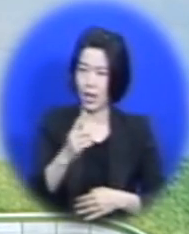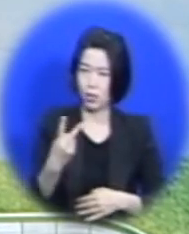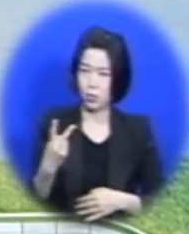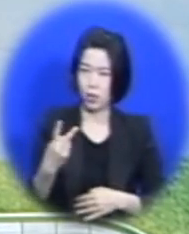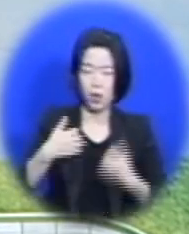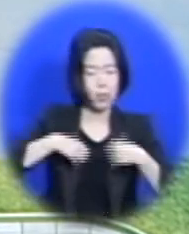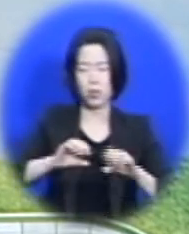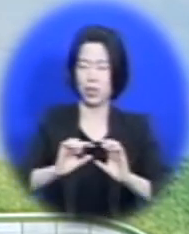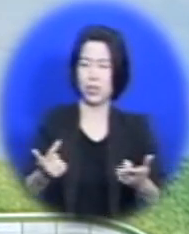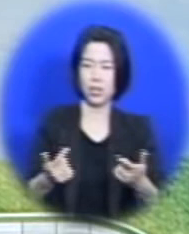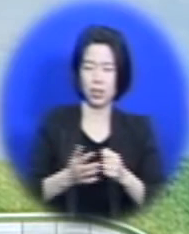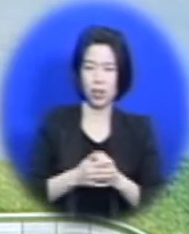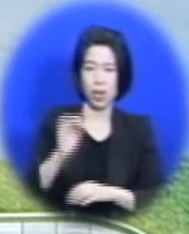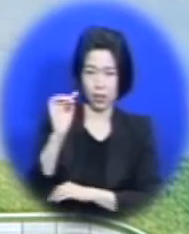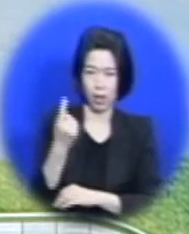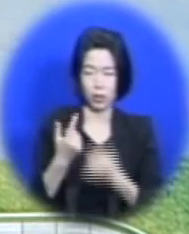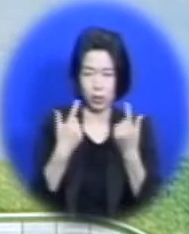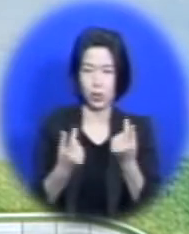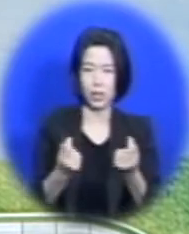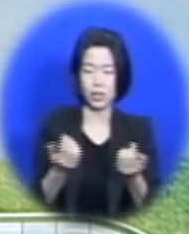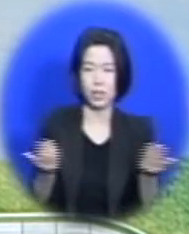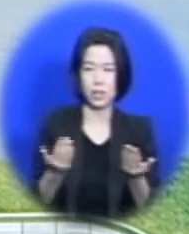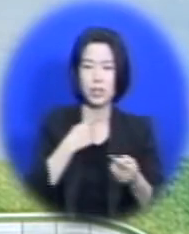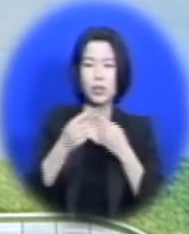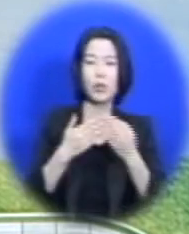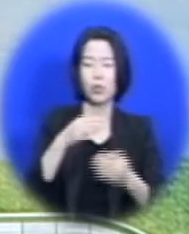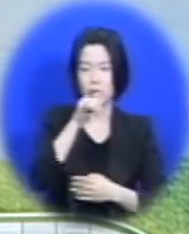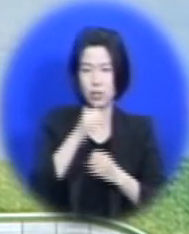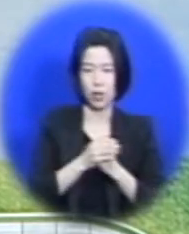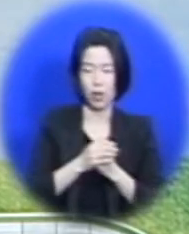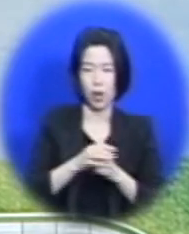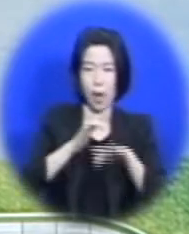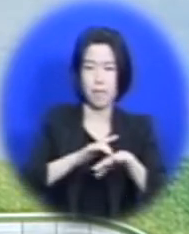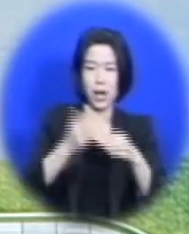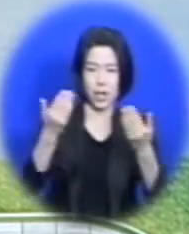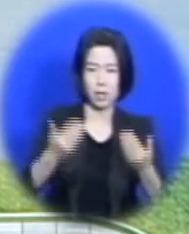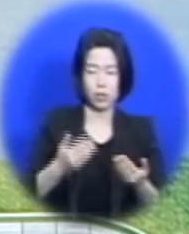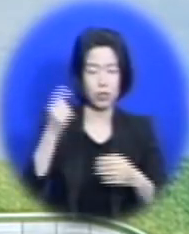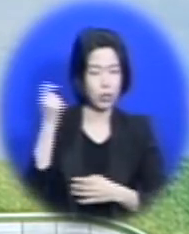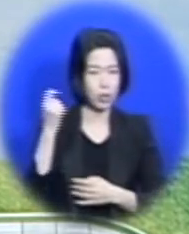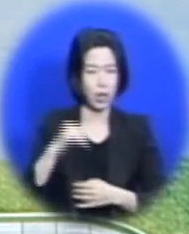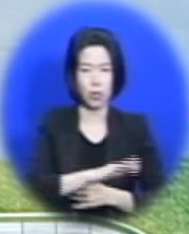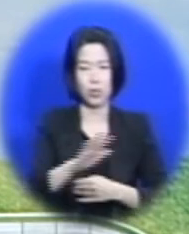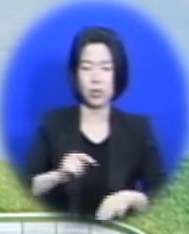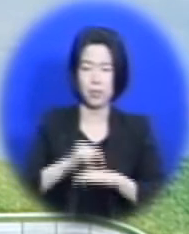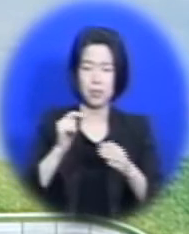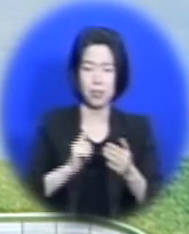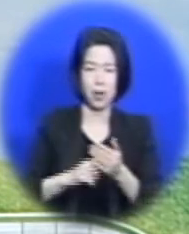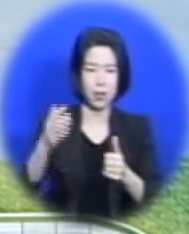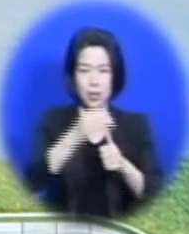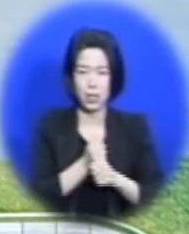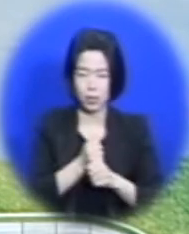포기하지 않습니다. 다윗도 똑같은 일을 겪고 있잖아요. 이 마귀가 주는 소리가 우리 마음을 사로잡는 이유는